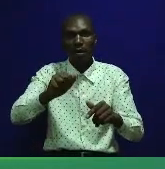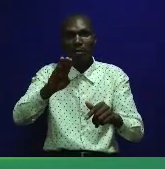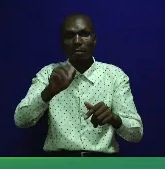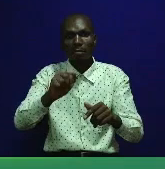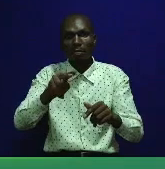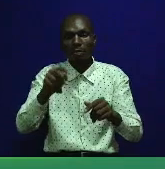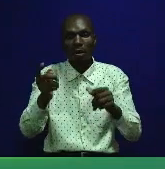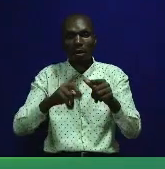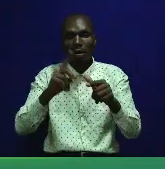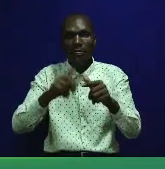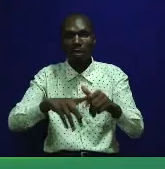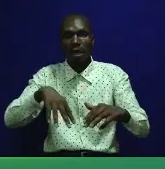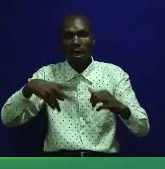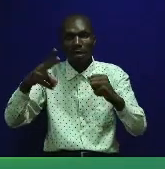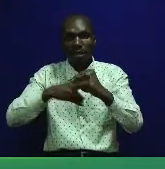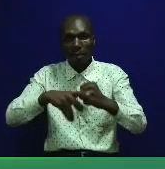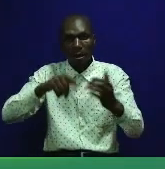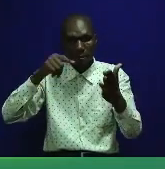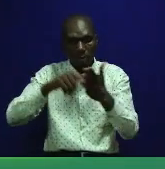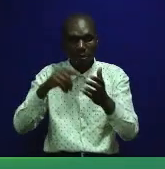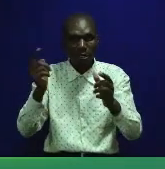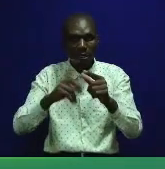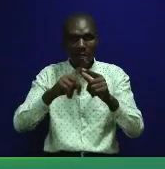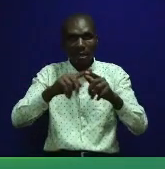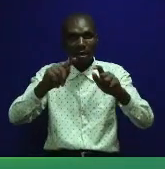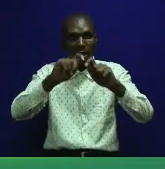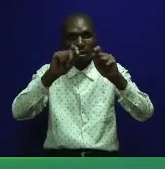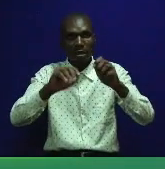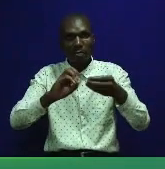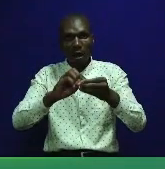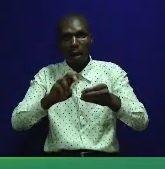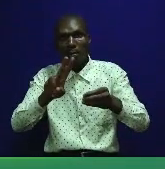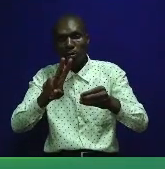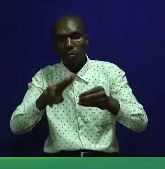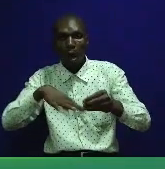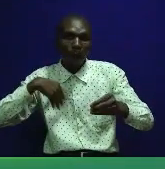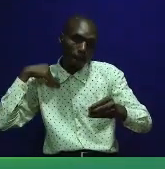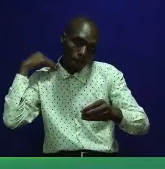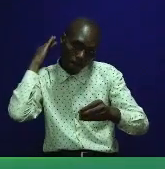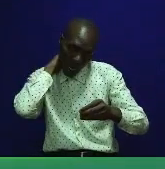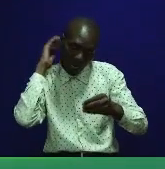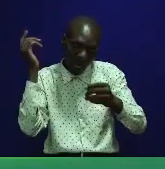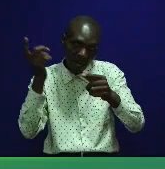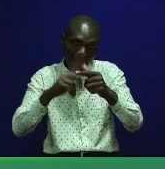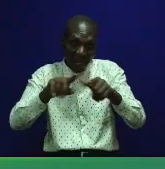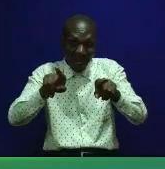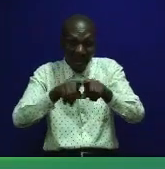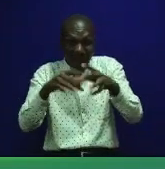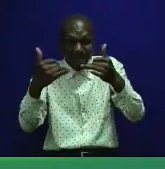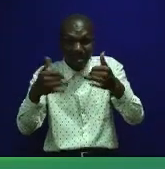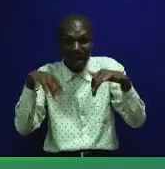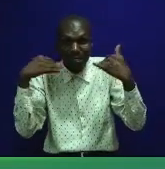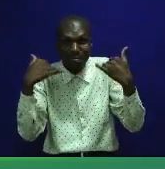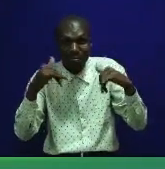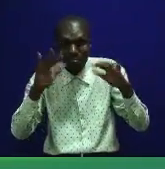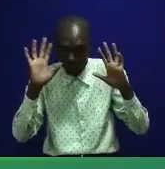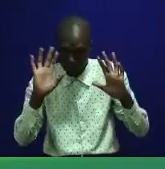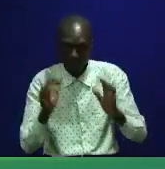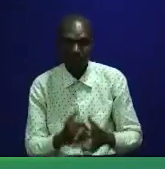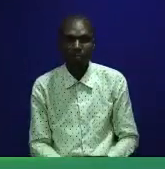echi pointi sano na ivere. Gati yavo, netimere namba ivere timu ya Muranga Sile. Yukurende kuikiravono. Tira gosori gosori ivere.